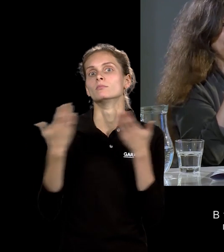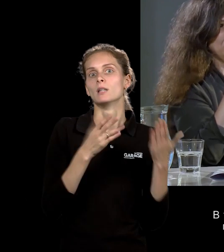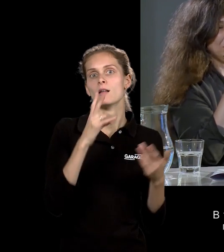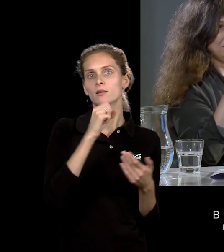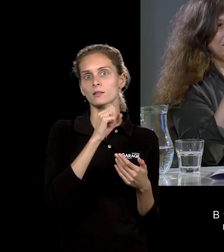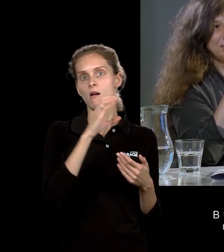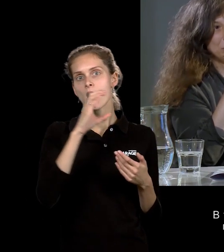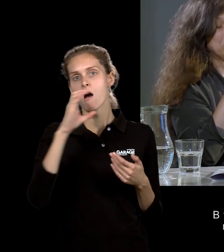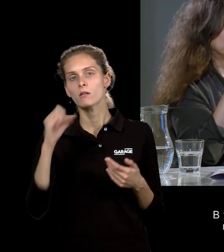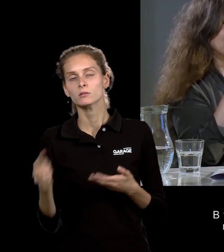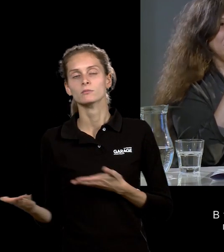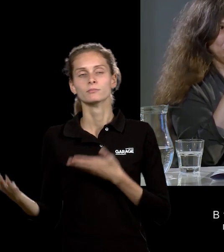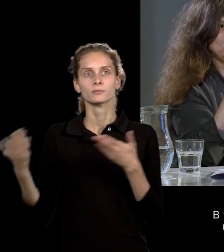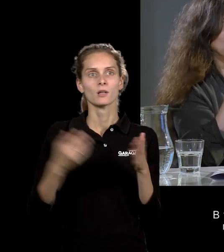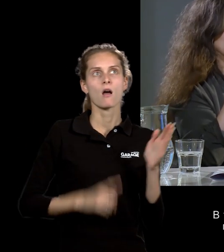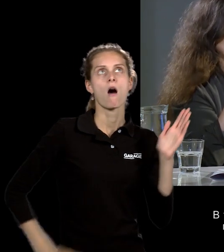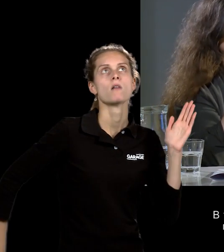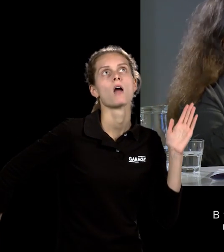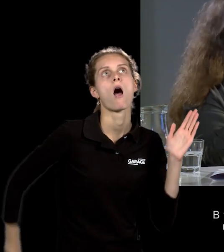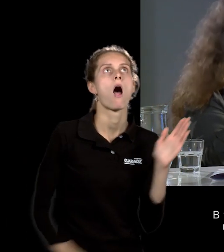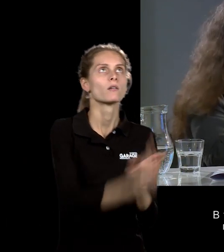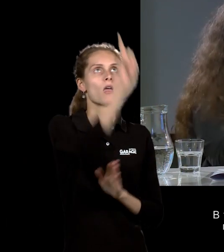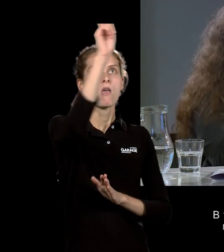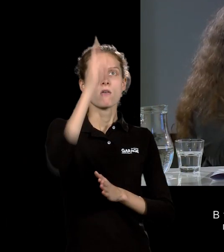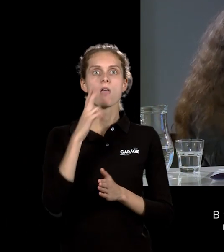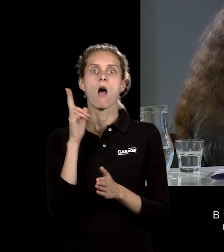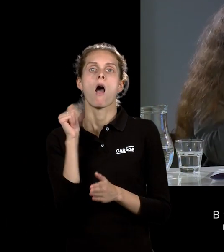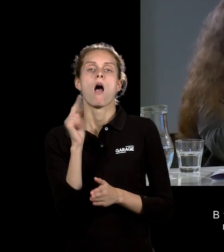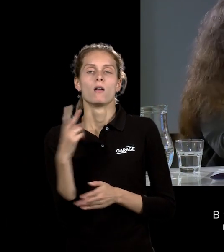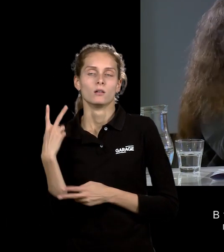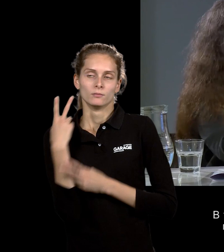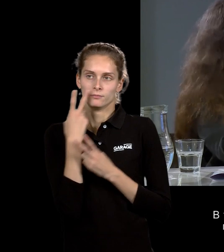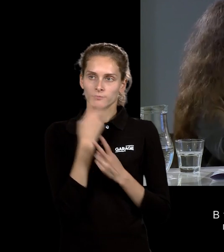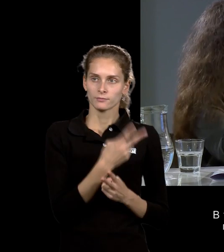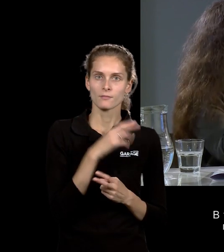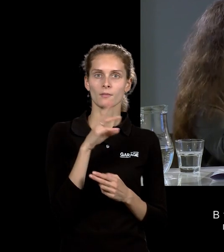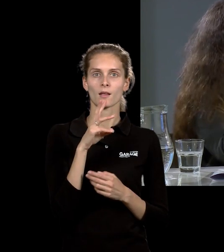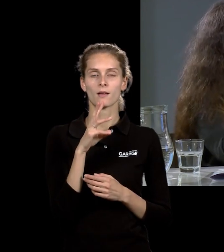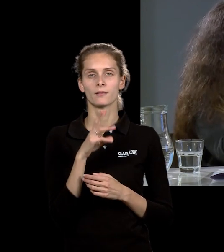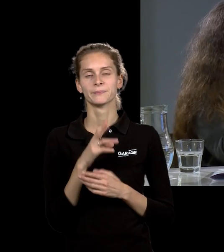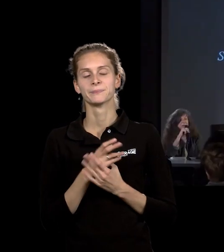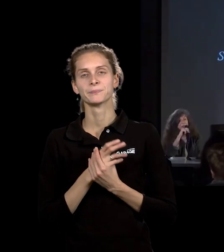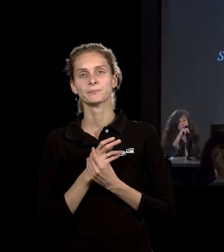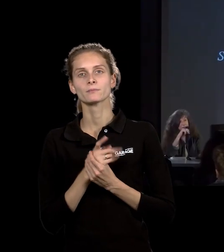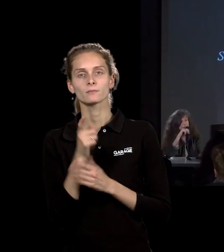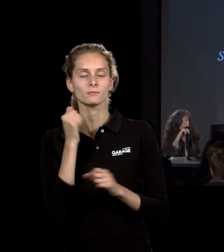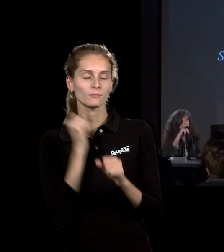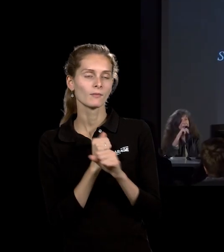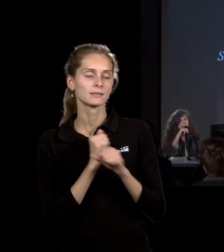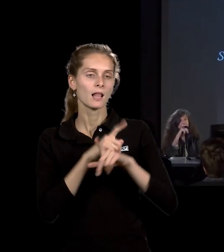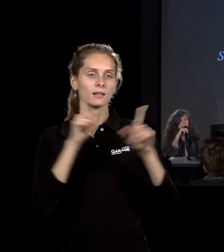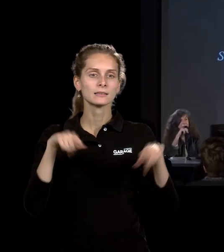запуске космической ракеты, посмотреть все, что он хочет посмотреть на мысе Канаверал. И он создает серию,